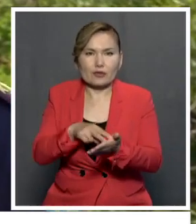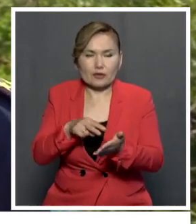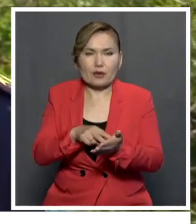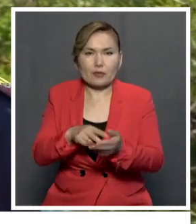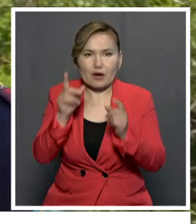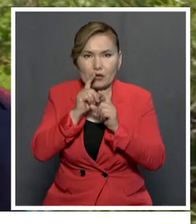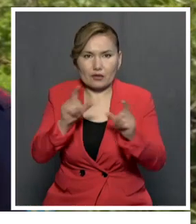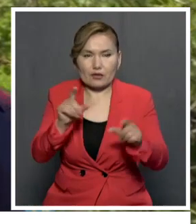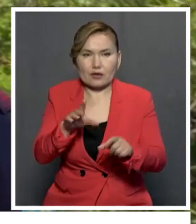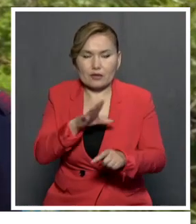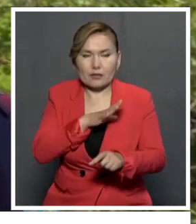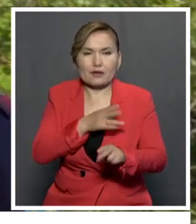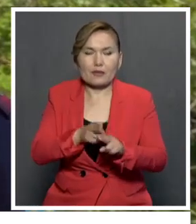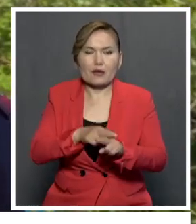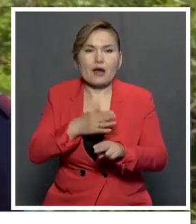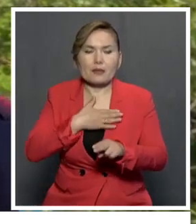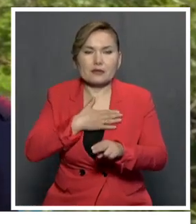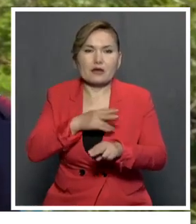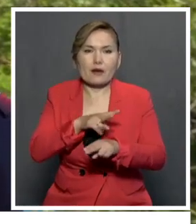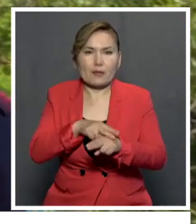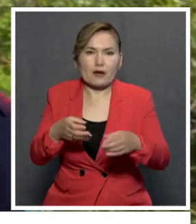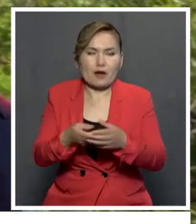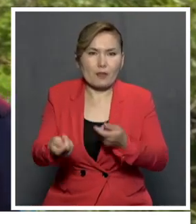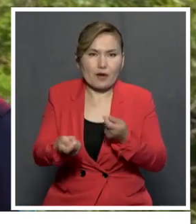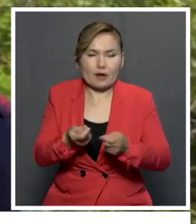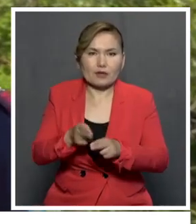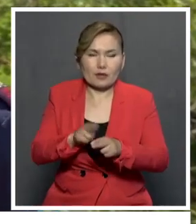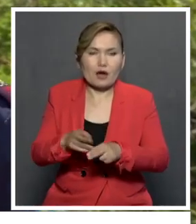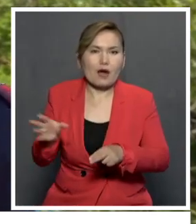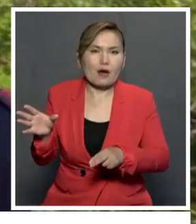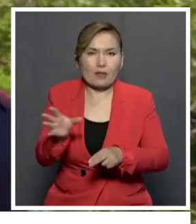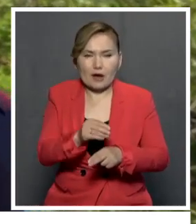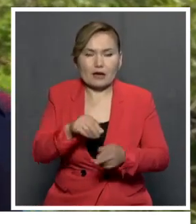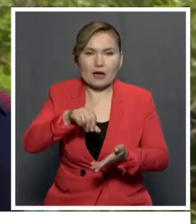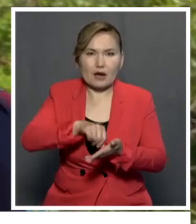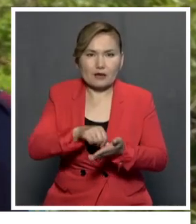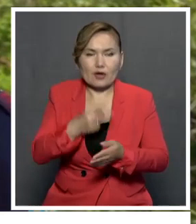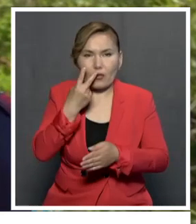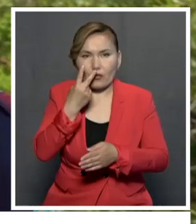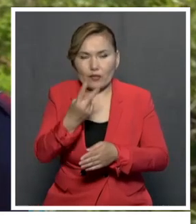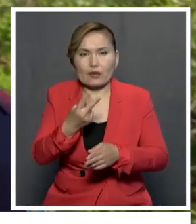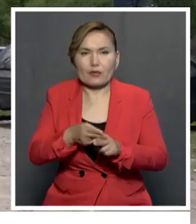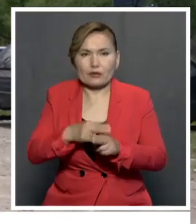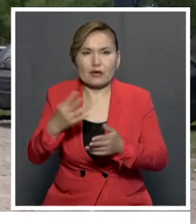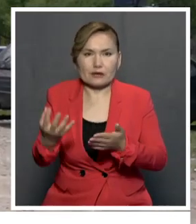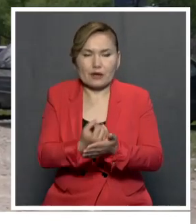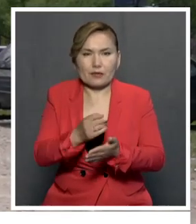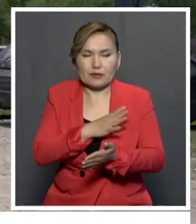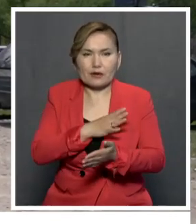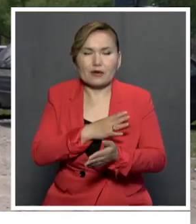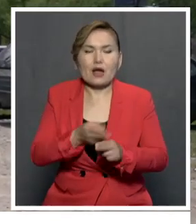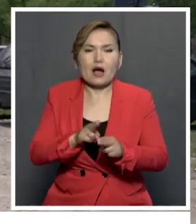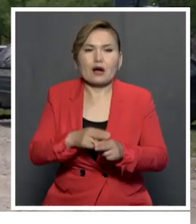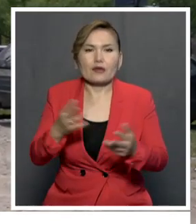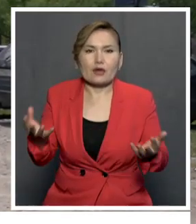беріп, біздің жағы қызметкерлер, департамент бастығы бар, жағы ішінде отырған альпинистер көріп, сол тапқан. Құтқарушылар қазір